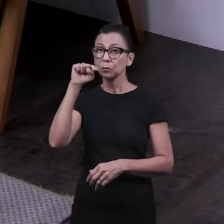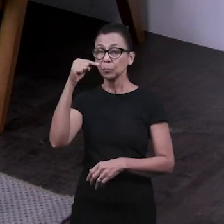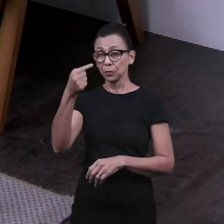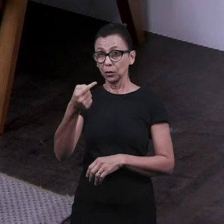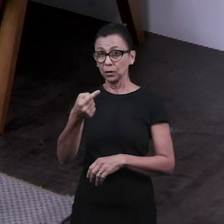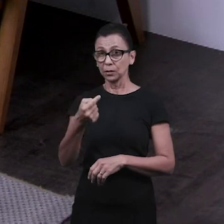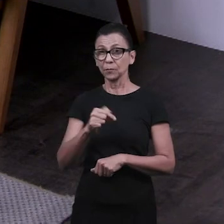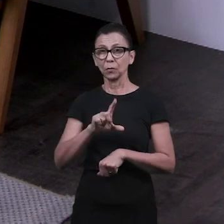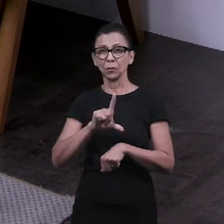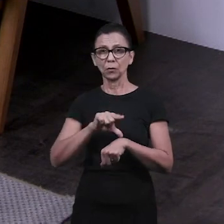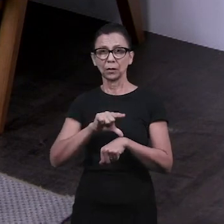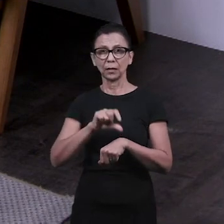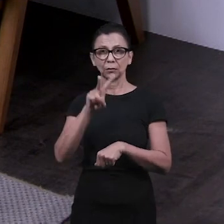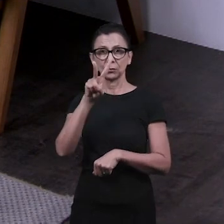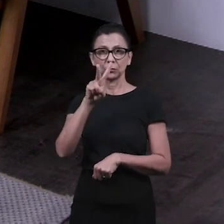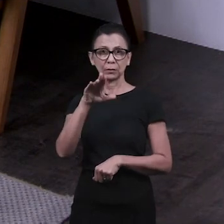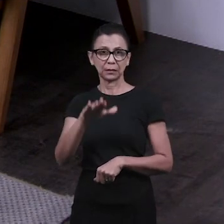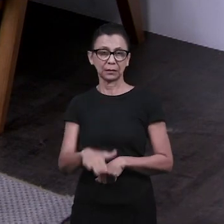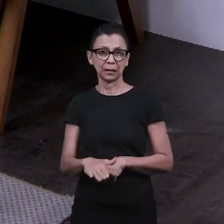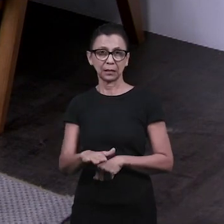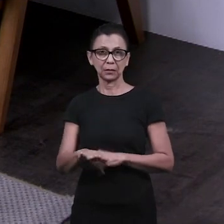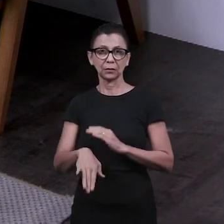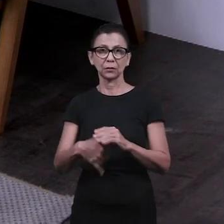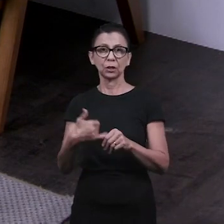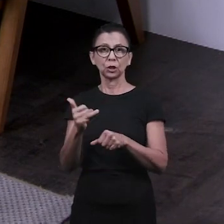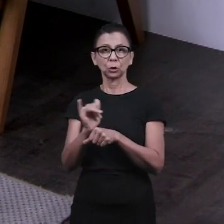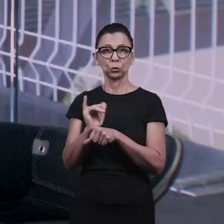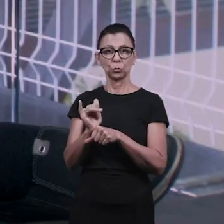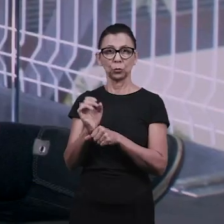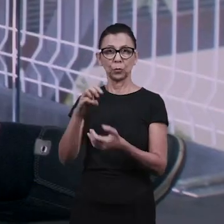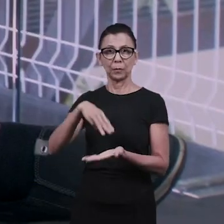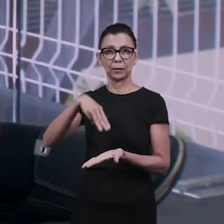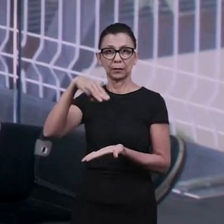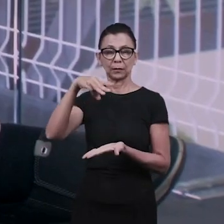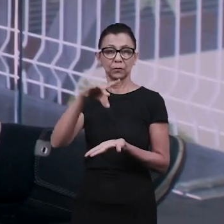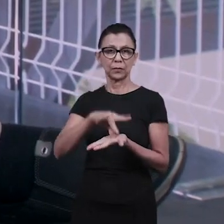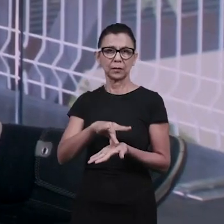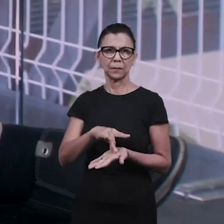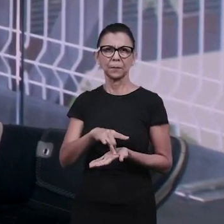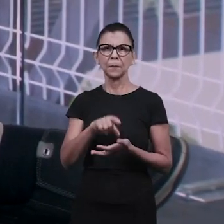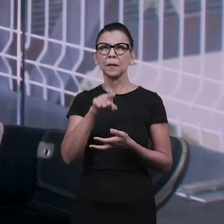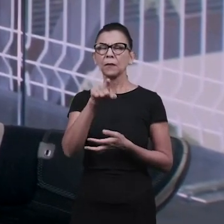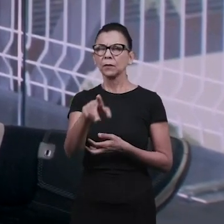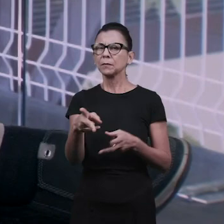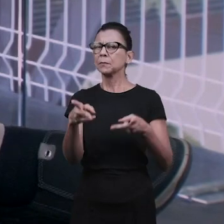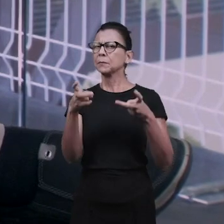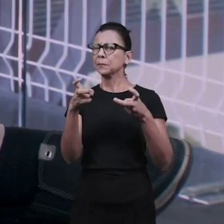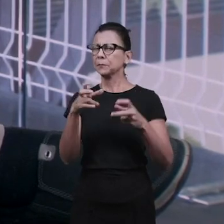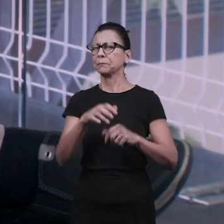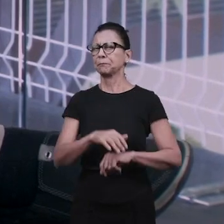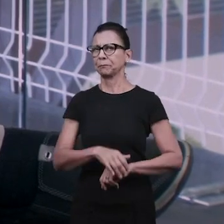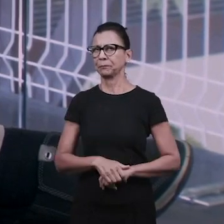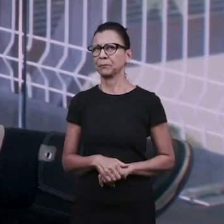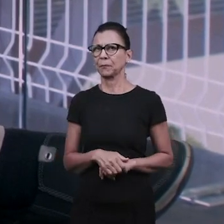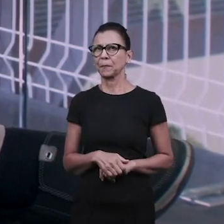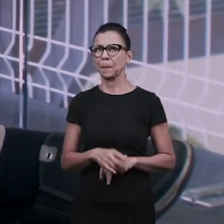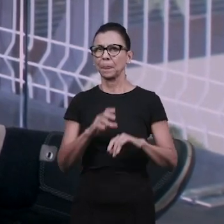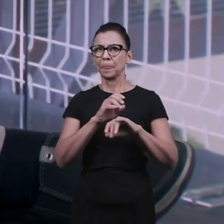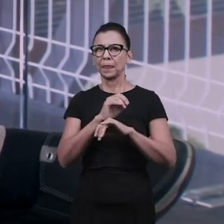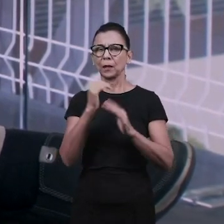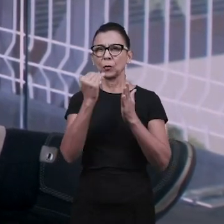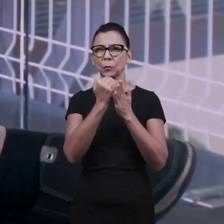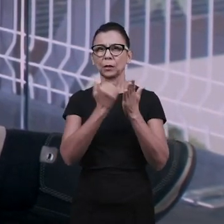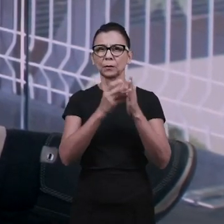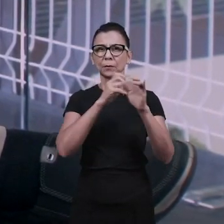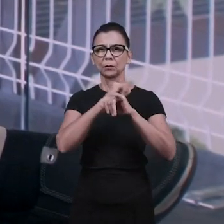14 heures, le canal de l'Église chrétienne Maranatha sur YouTube. Vous avez vu que la programmation en annonçant